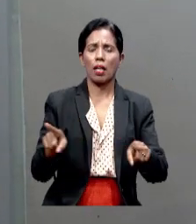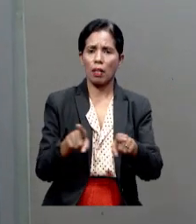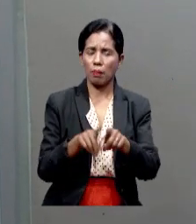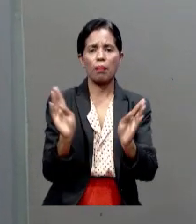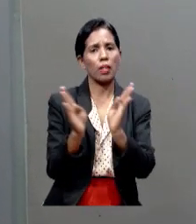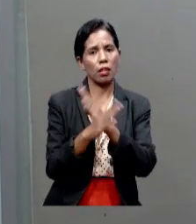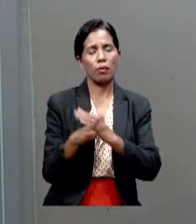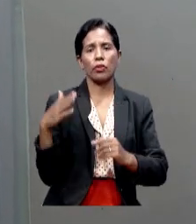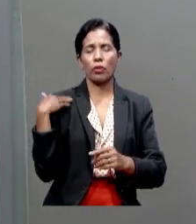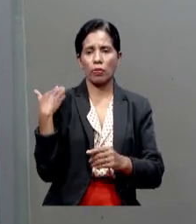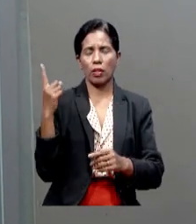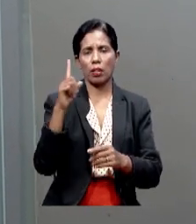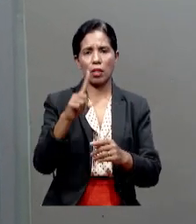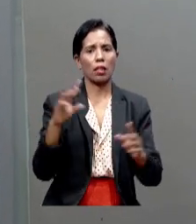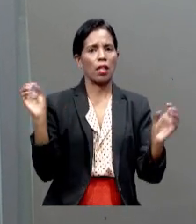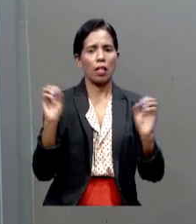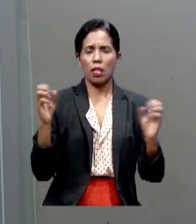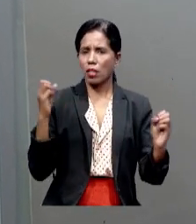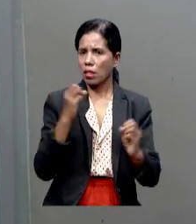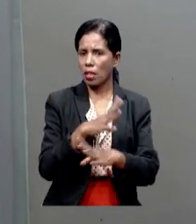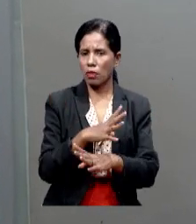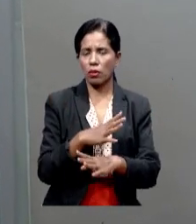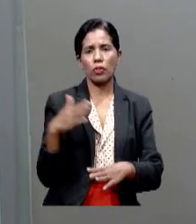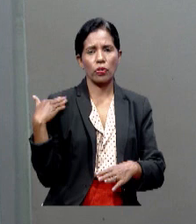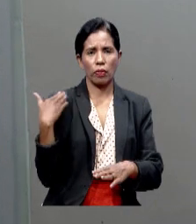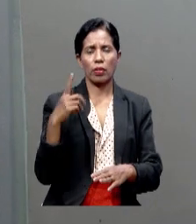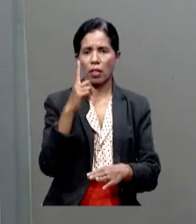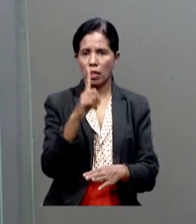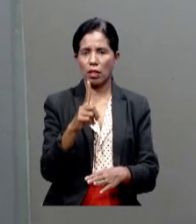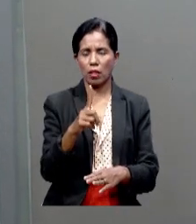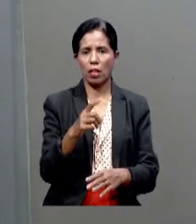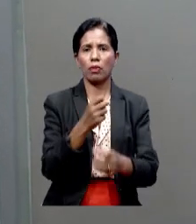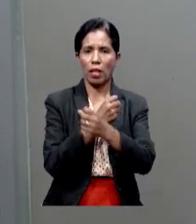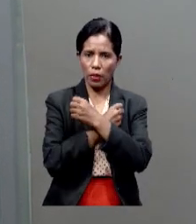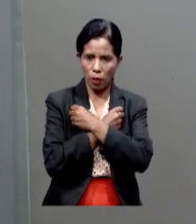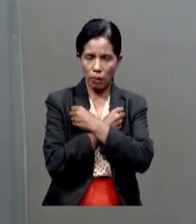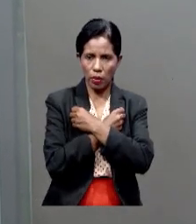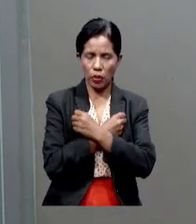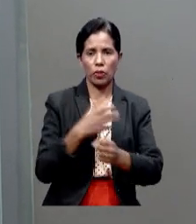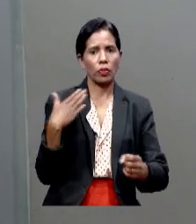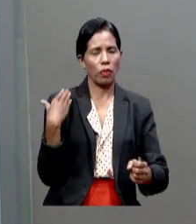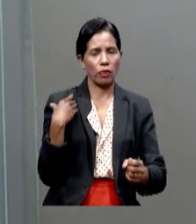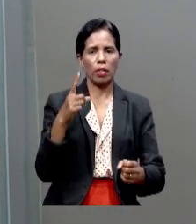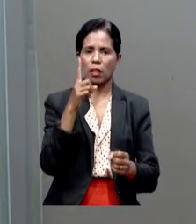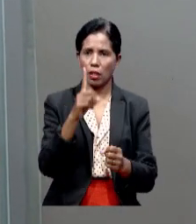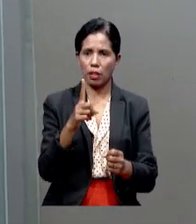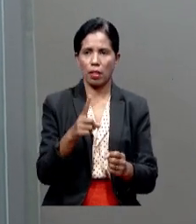lebe latauk, foin sai lebe atu Adomi, liu atu